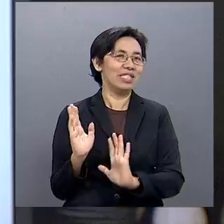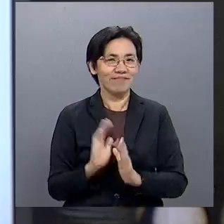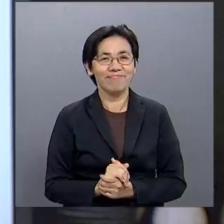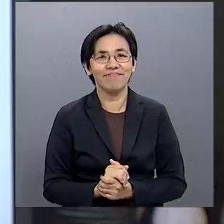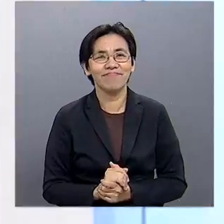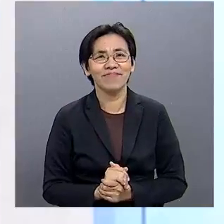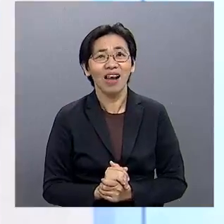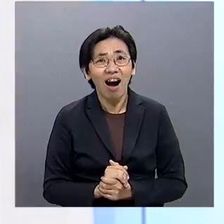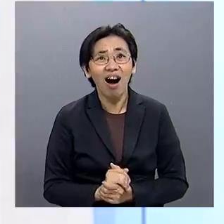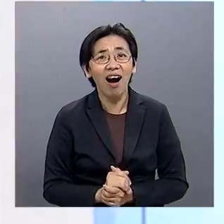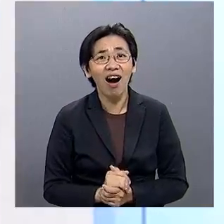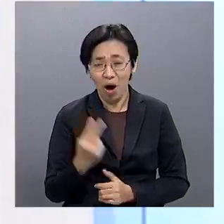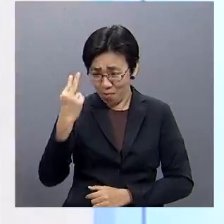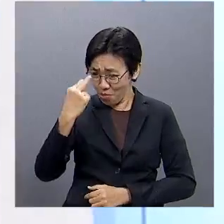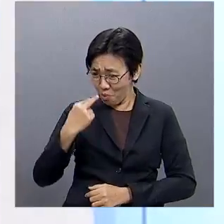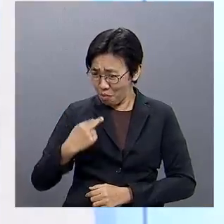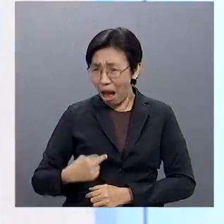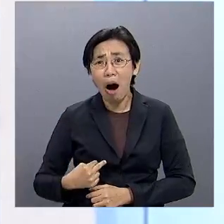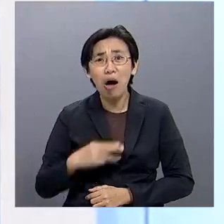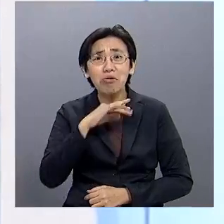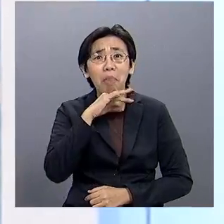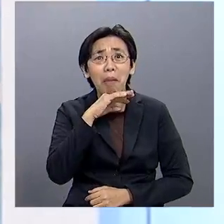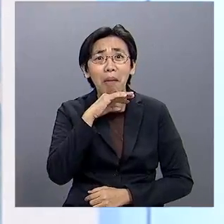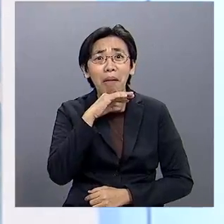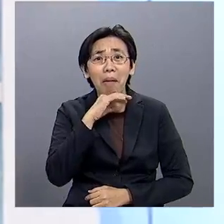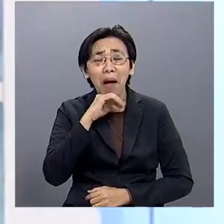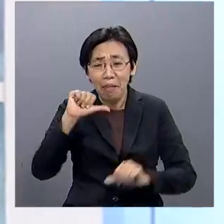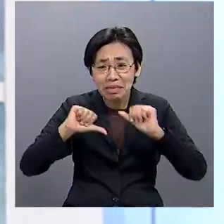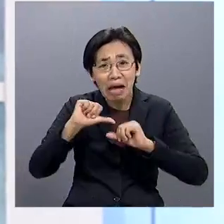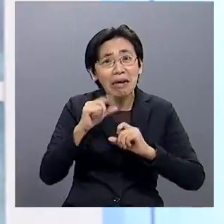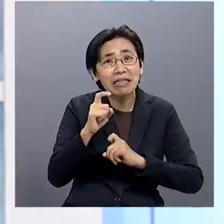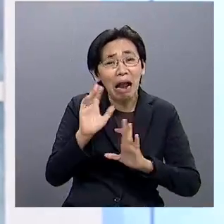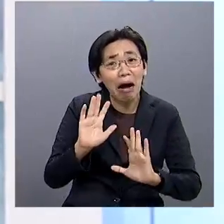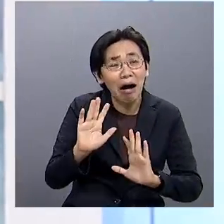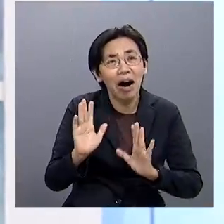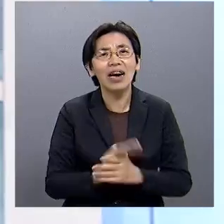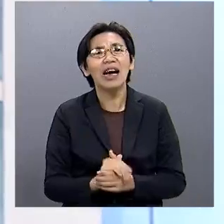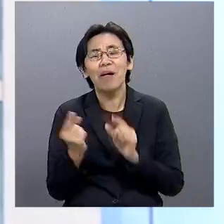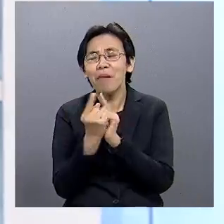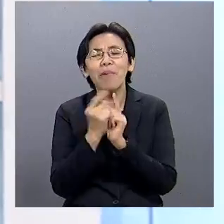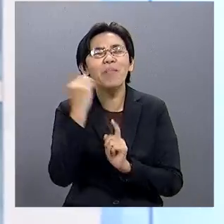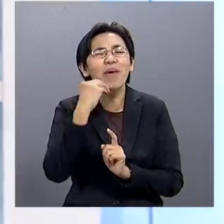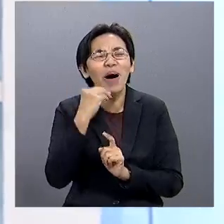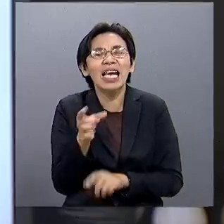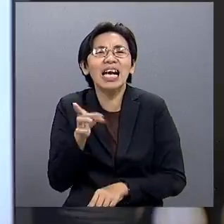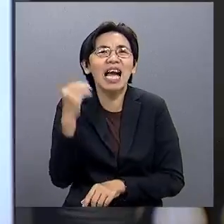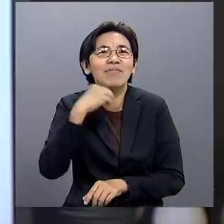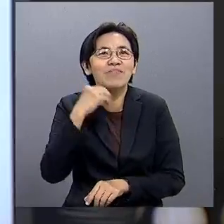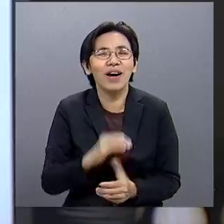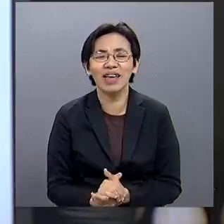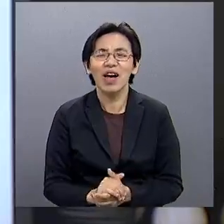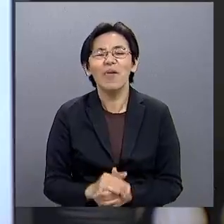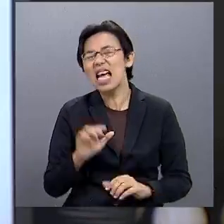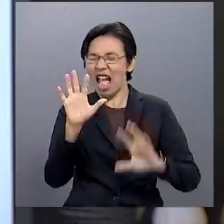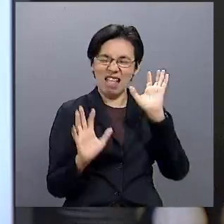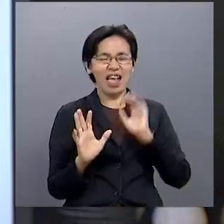อพี่หรือโสกโปรกหรืออะไรฮะ คุณผู้ชมค่ะคุณต้องก็เป็นน้องที่น่ารักเราเจอกันอดแกล้งกันไม่ได้แล้วเวลาเขาโวยวายเนี่ยน่ารักสุดๆเลยค่ะ ผมพูดปก